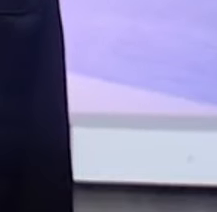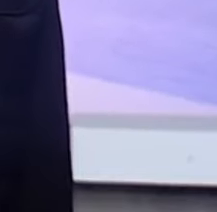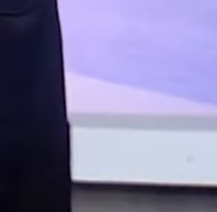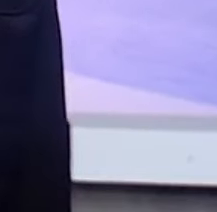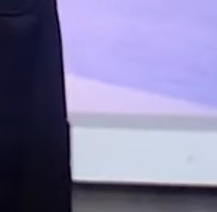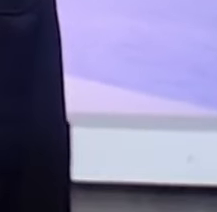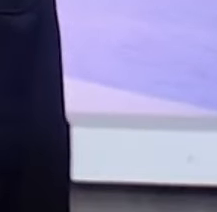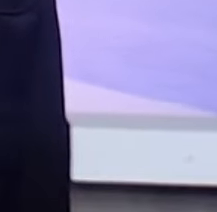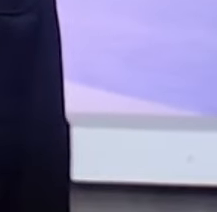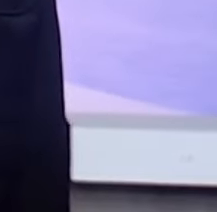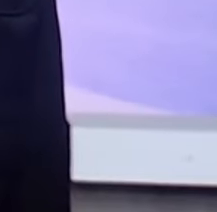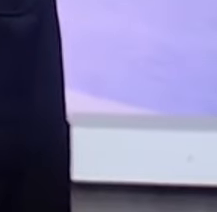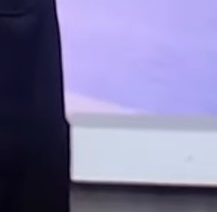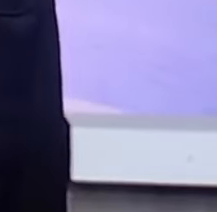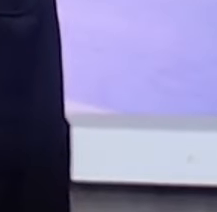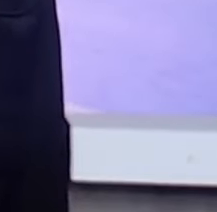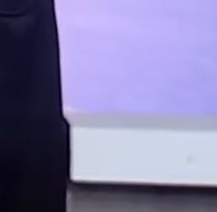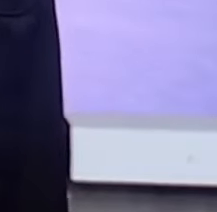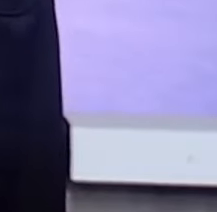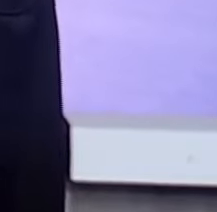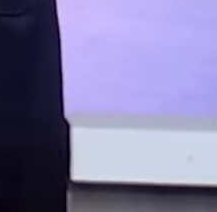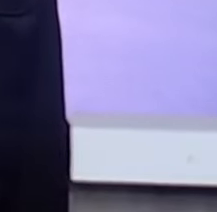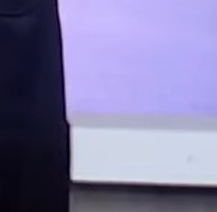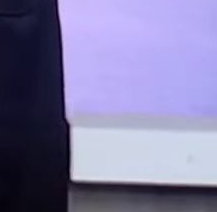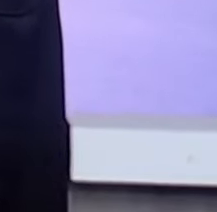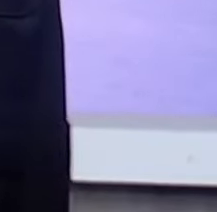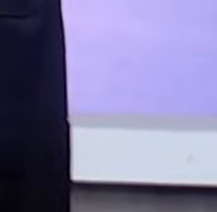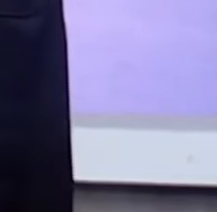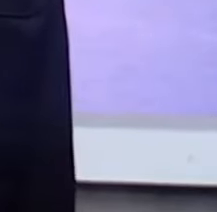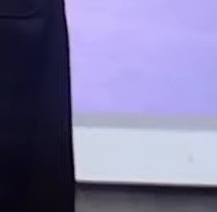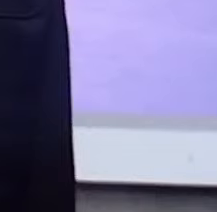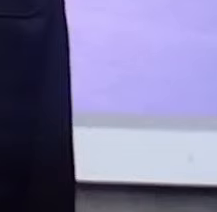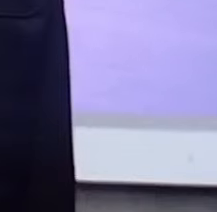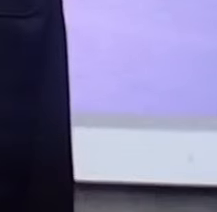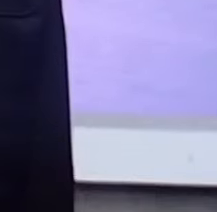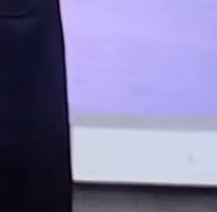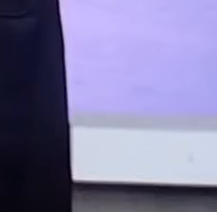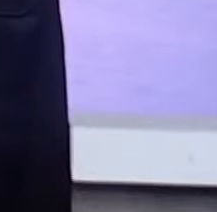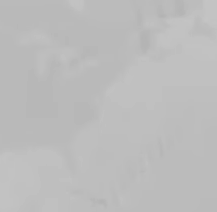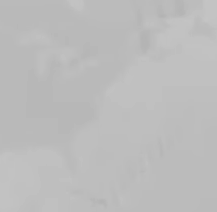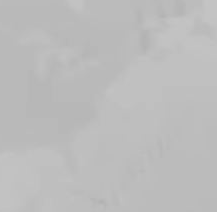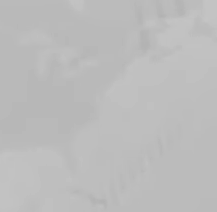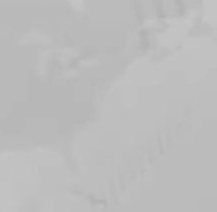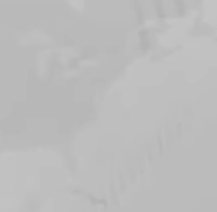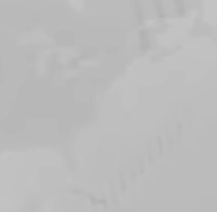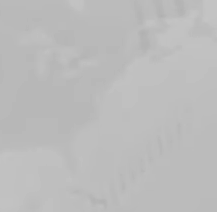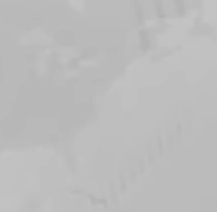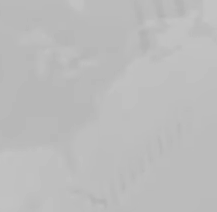samahan niyo kami sa GMA Pinoy TV at sa www.gmanews.tv.